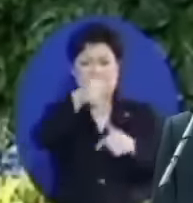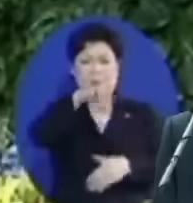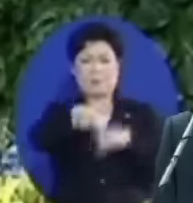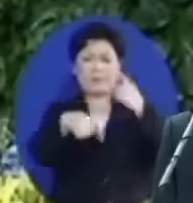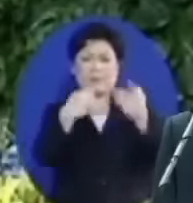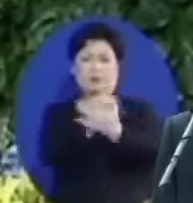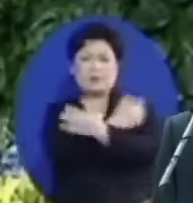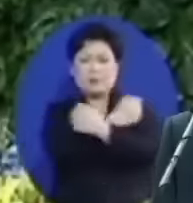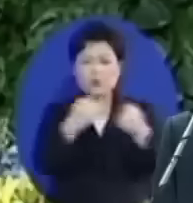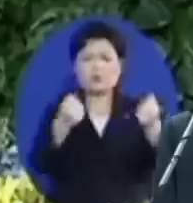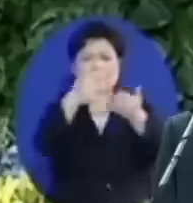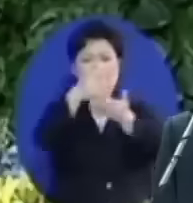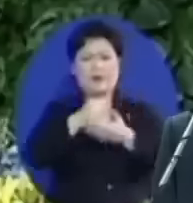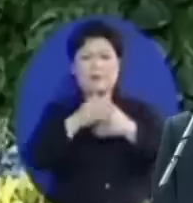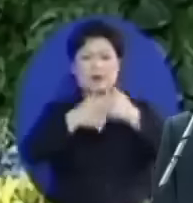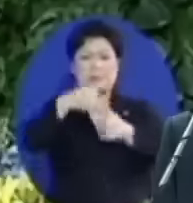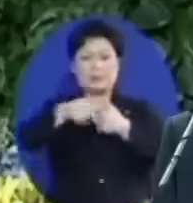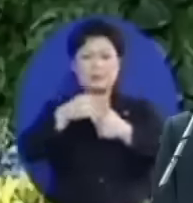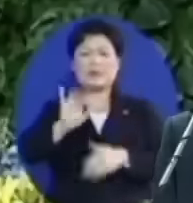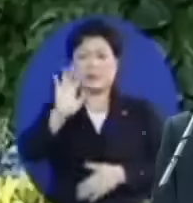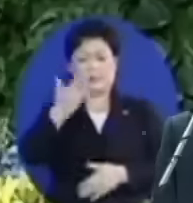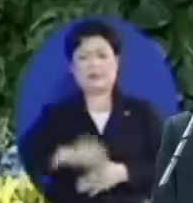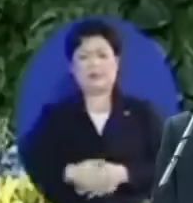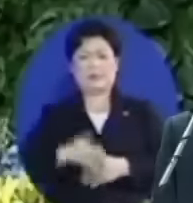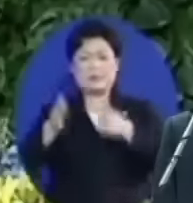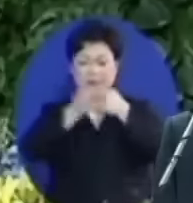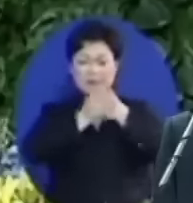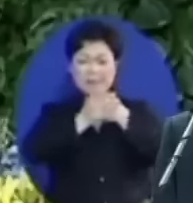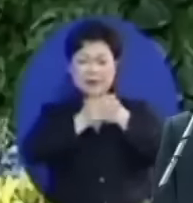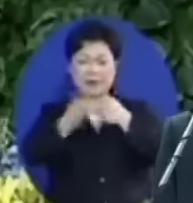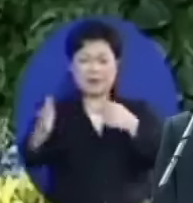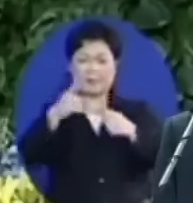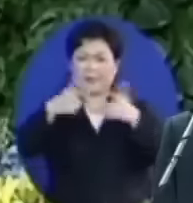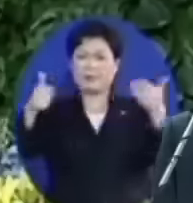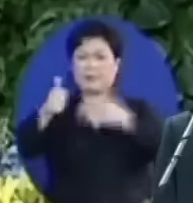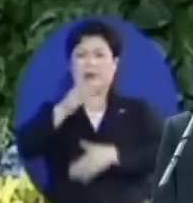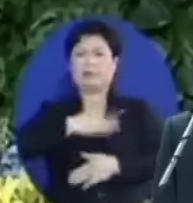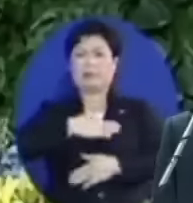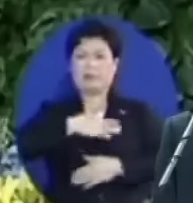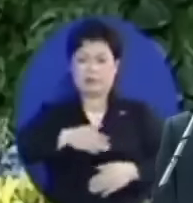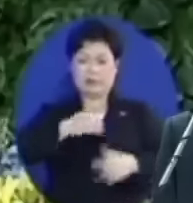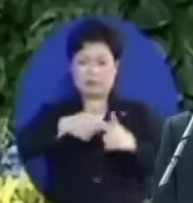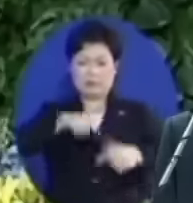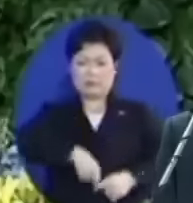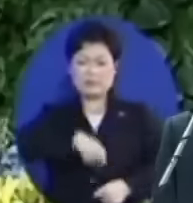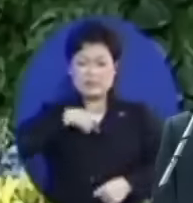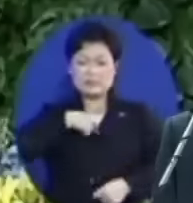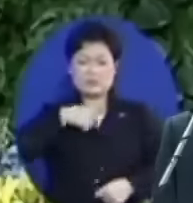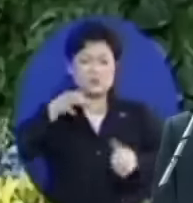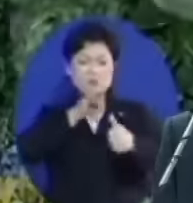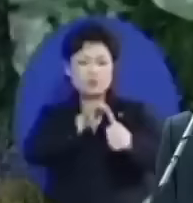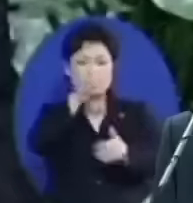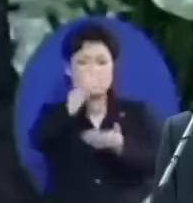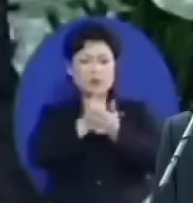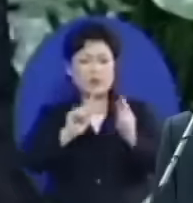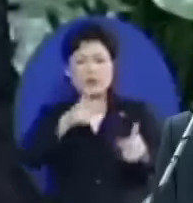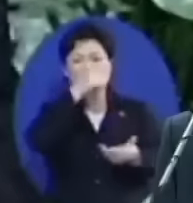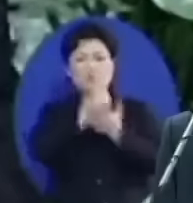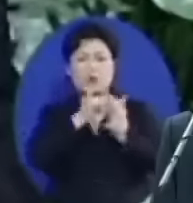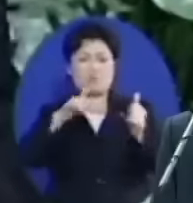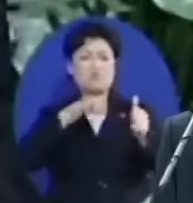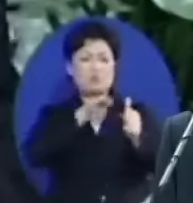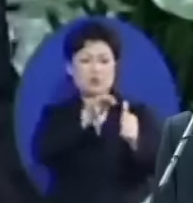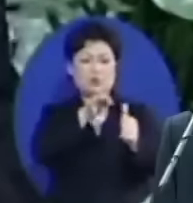나와 용서함을 받고 하나님의 자녀가 되는 것입니다. 그러므로 예수님께서는 나는 의인을 불러 구원하러 온 것이 아니라 죄인을 불러 구원하러